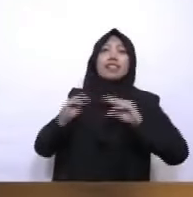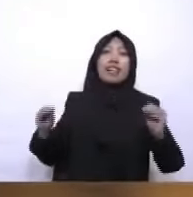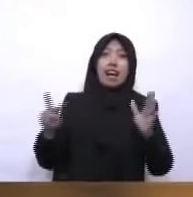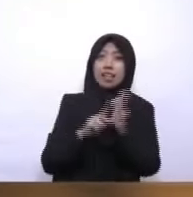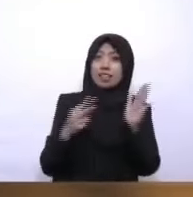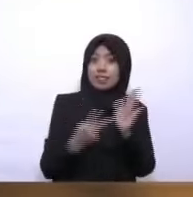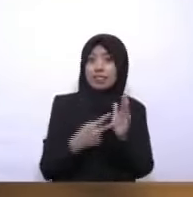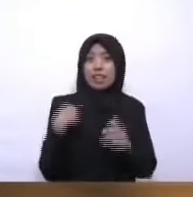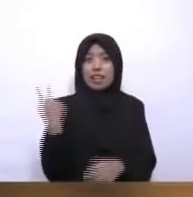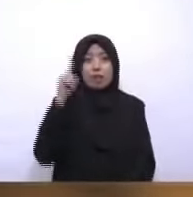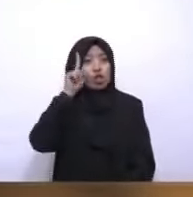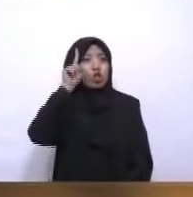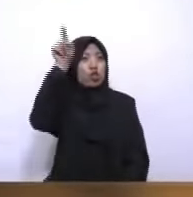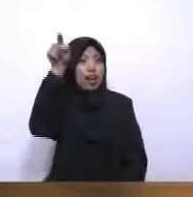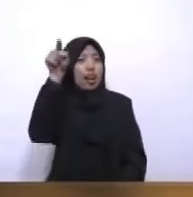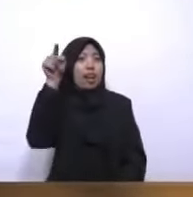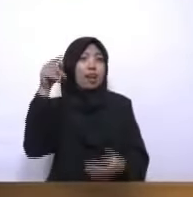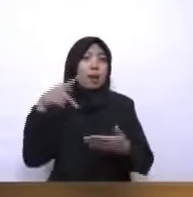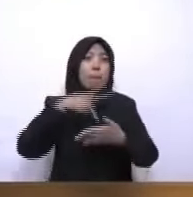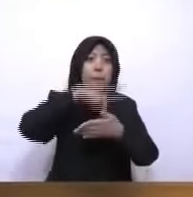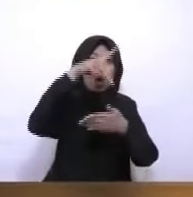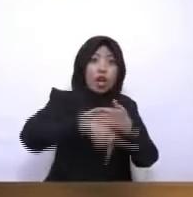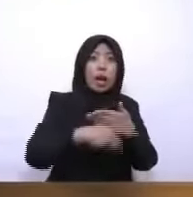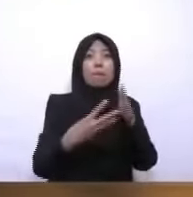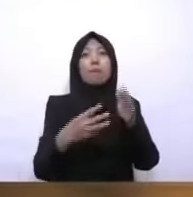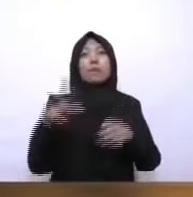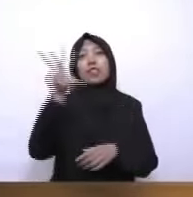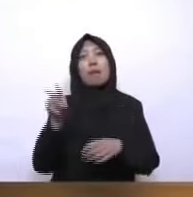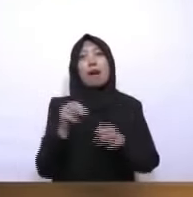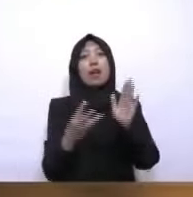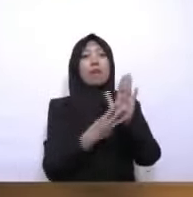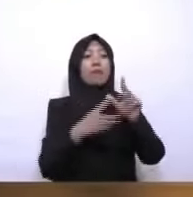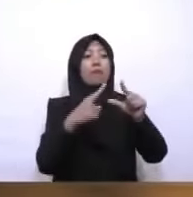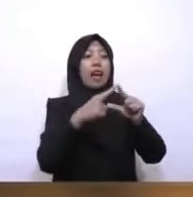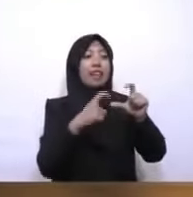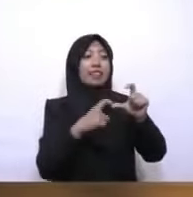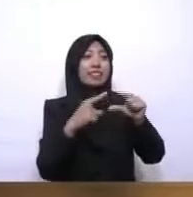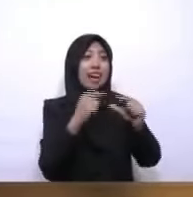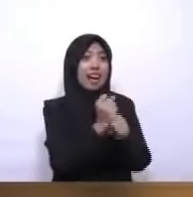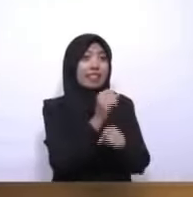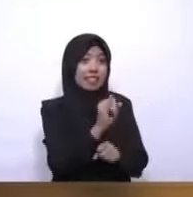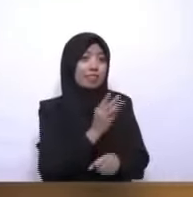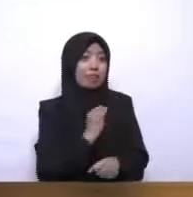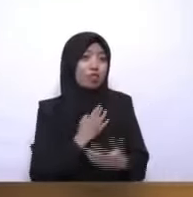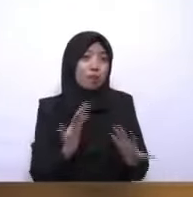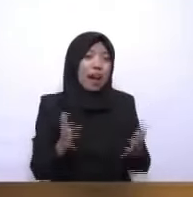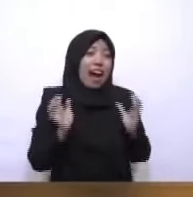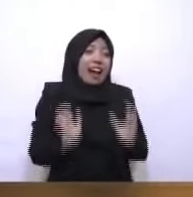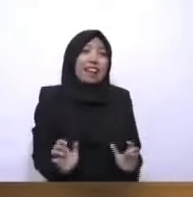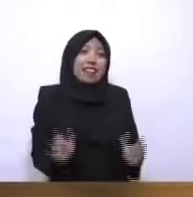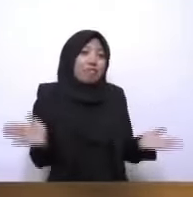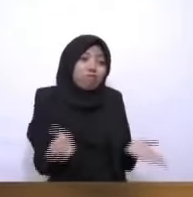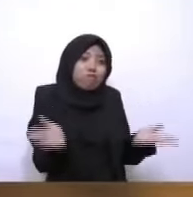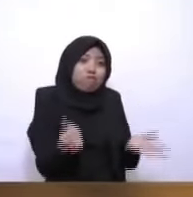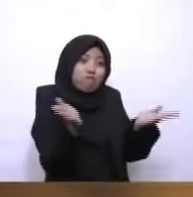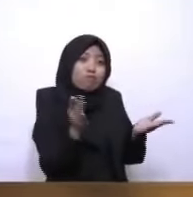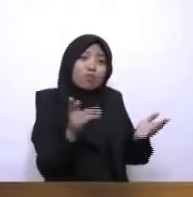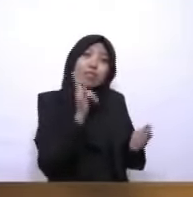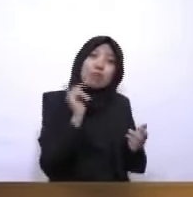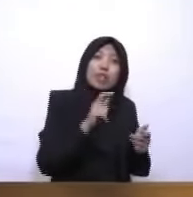mengusulkan adanya akan membuat 3 program. Satu Jabar Masagi, itu sebetulnya lebih ke character building. Kita mau menyelenggarakan banyak